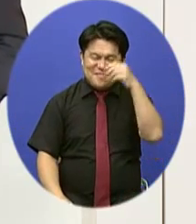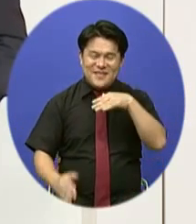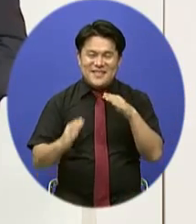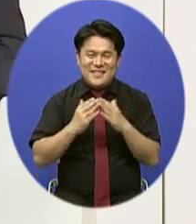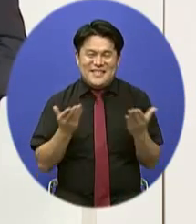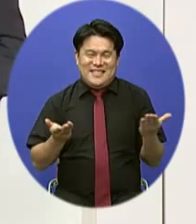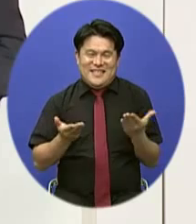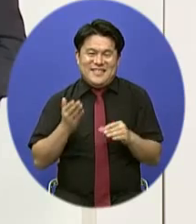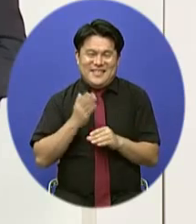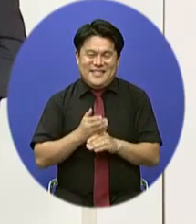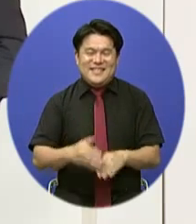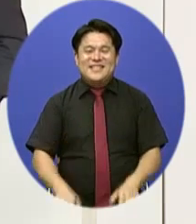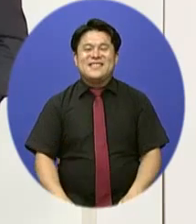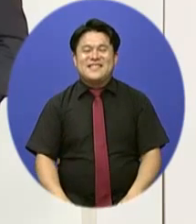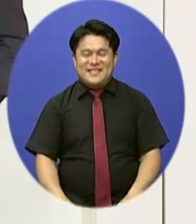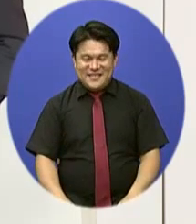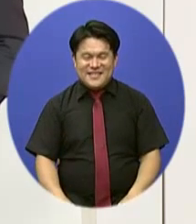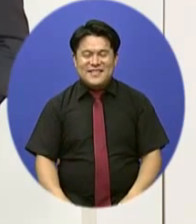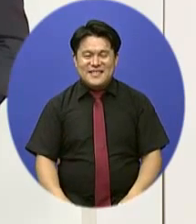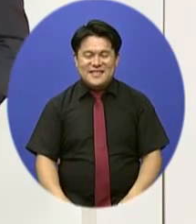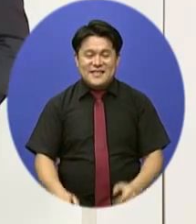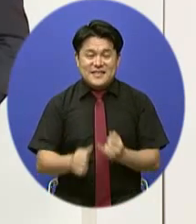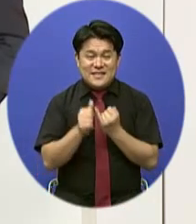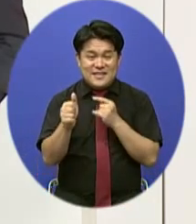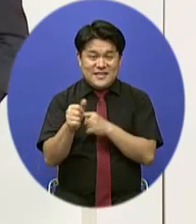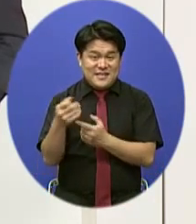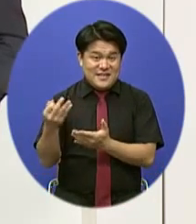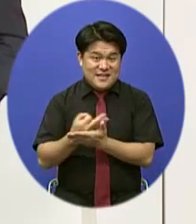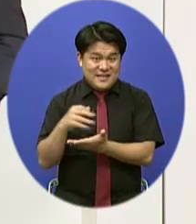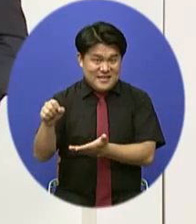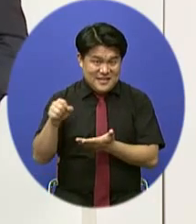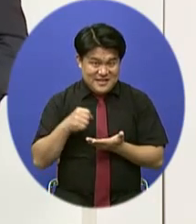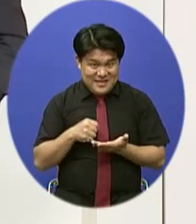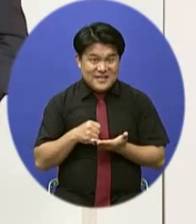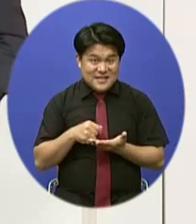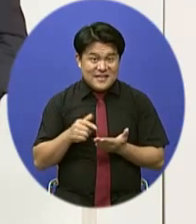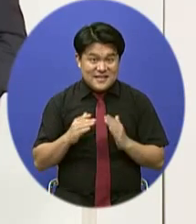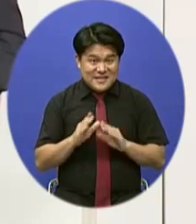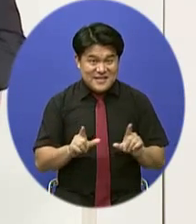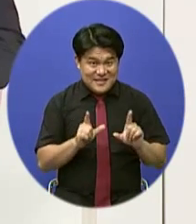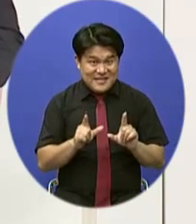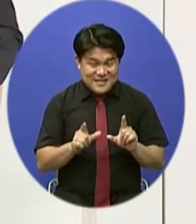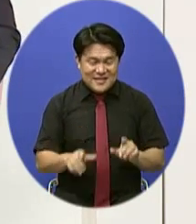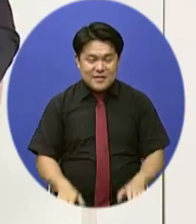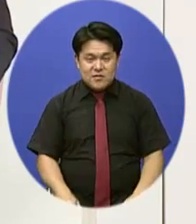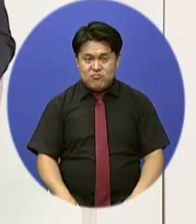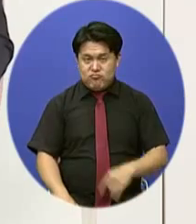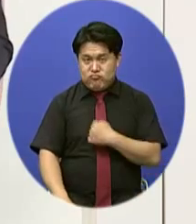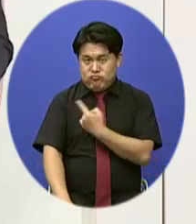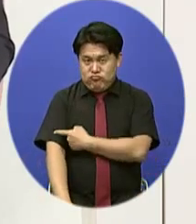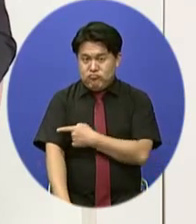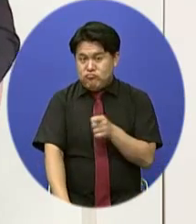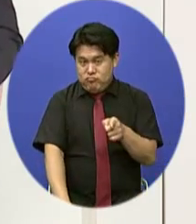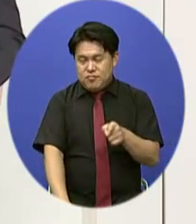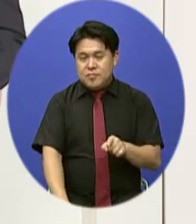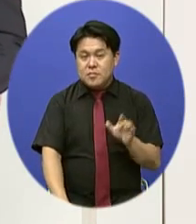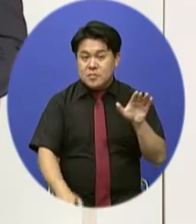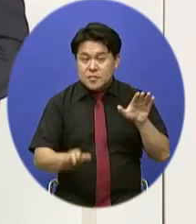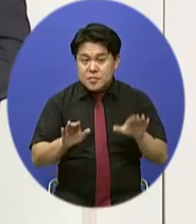그냥 주부로 있어요. 그러시구나. 남편이 이제 벌어오신 돈으로. 능력 있으시네. 요즘엔 거의